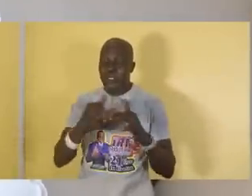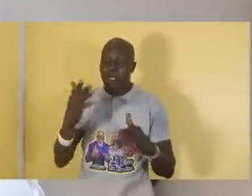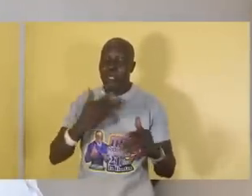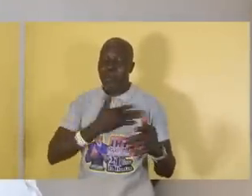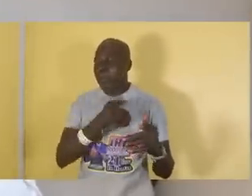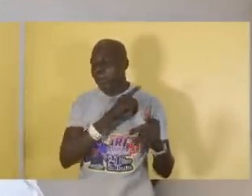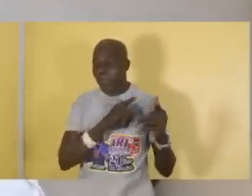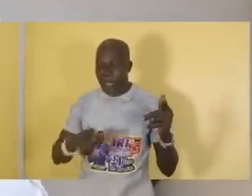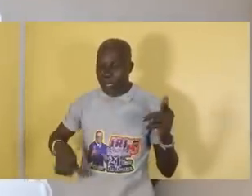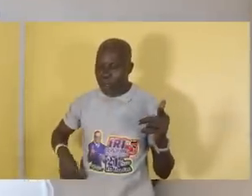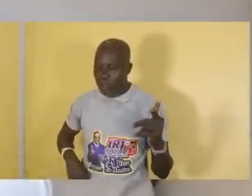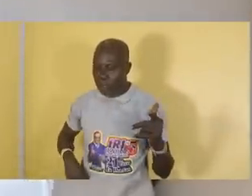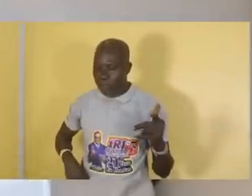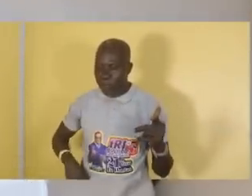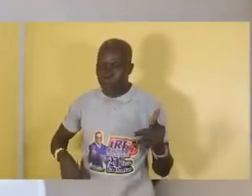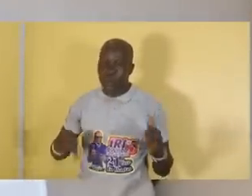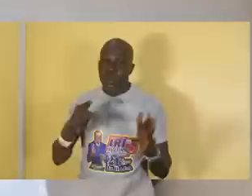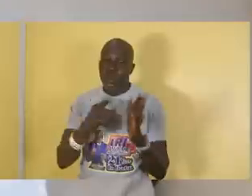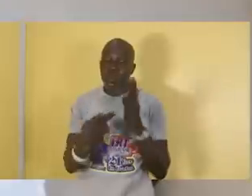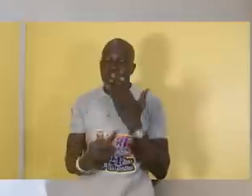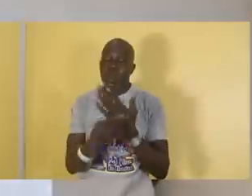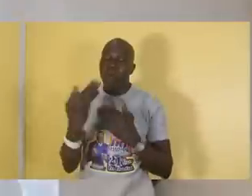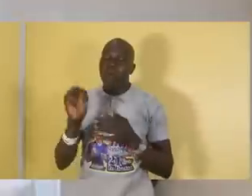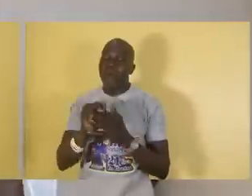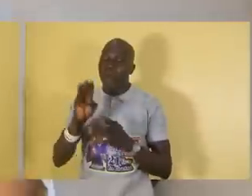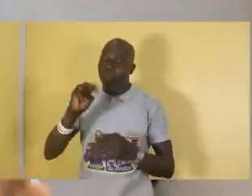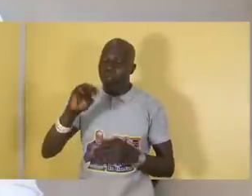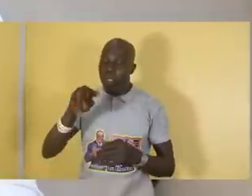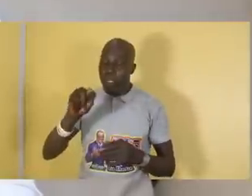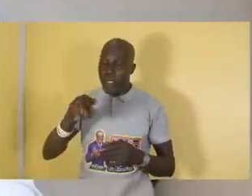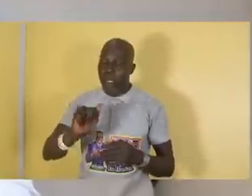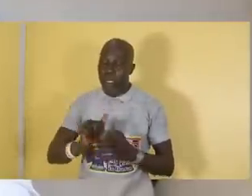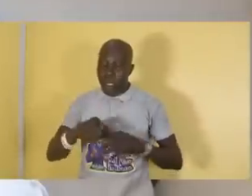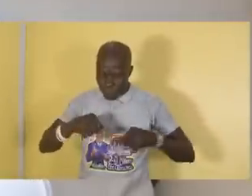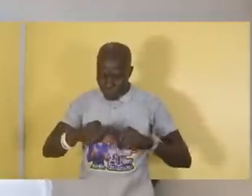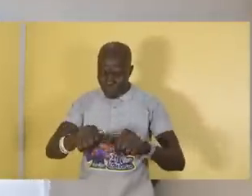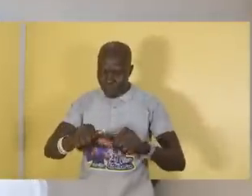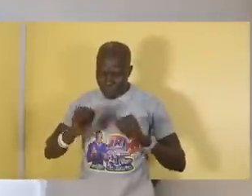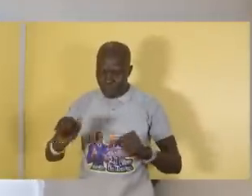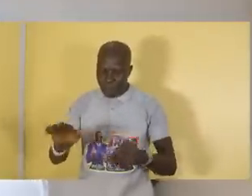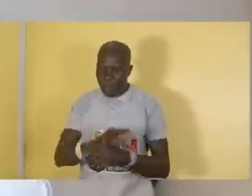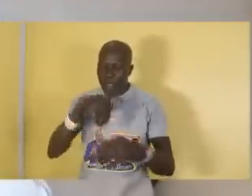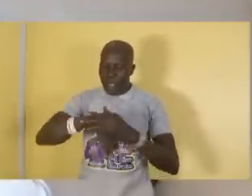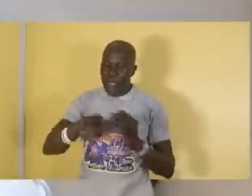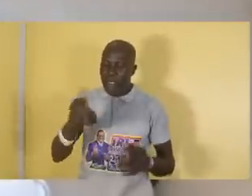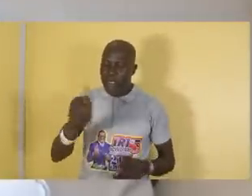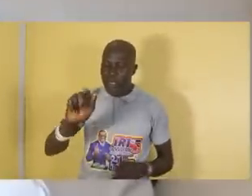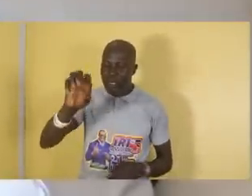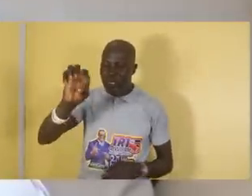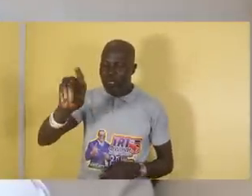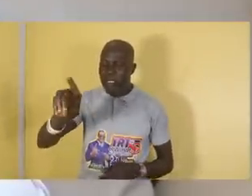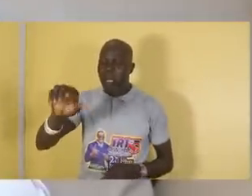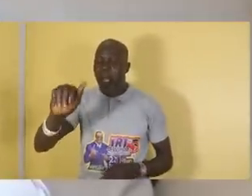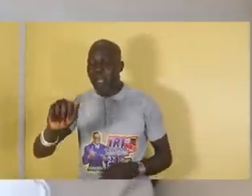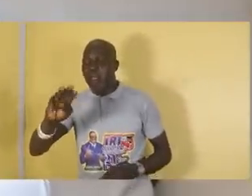wa. Amen. Program mi náà tẹ̀síwájú. Program of mi náà tẹ̀síwájú. Ìsọjí alágbára rẹ̀. Dápá fún mi. Ní Gida Mangoro. At Gida Mangoro. Ní